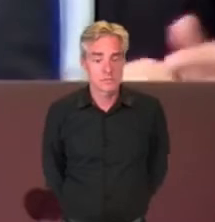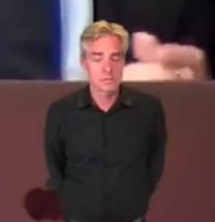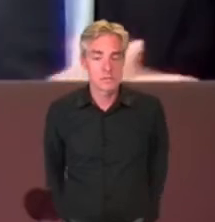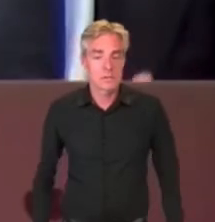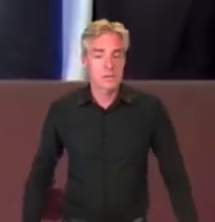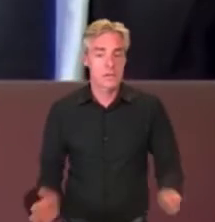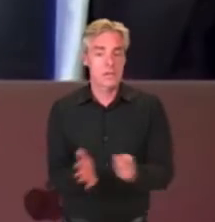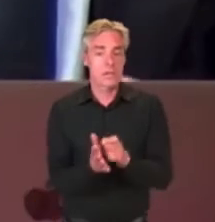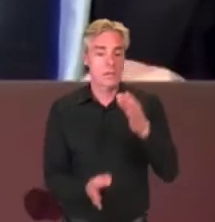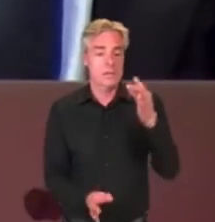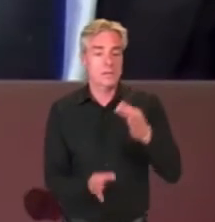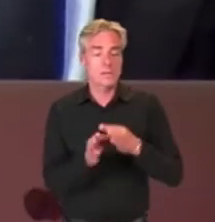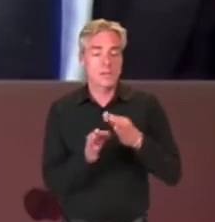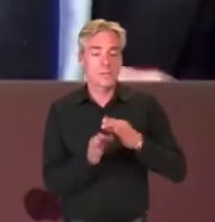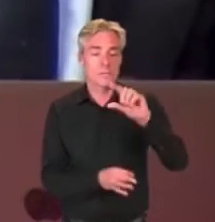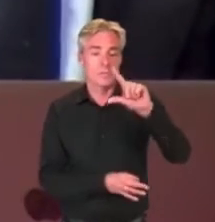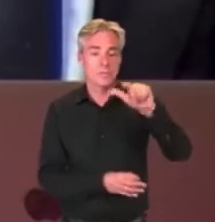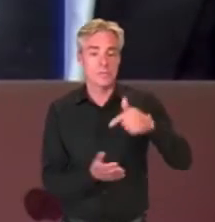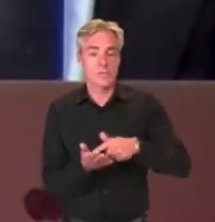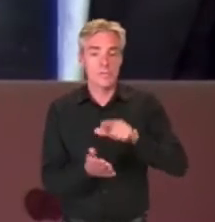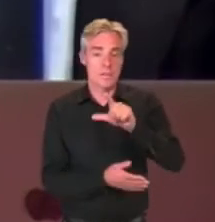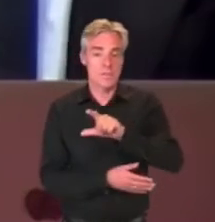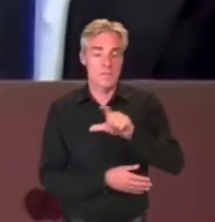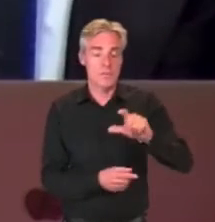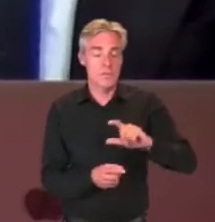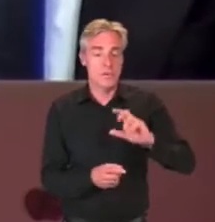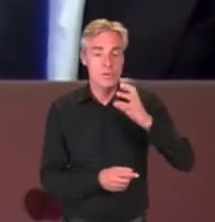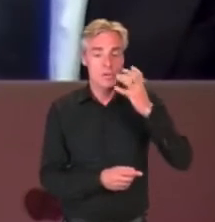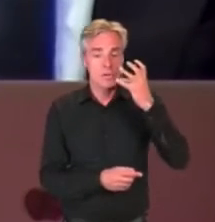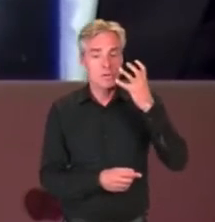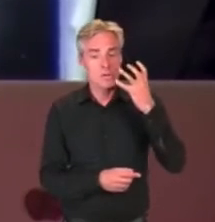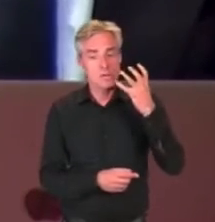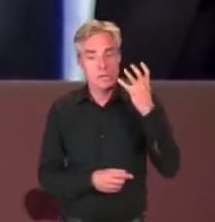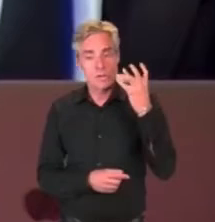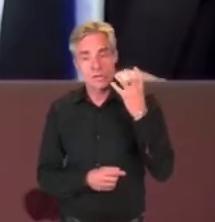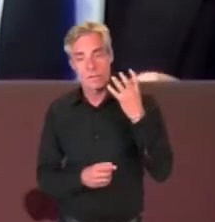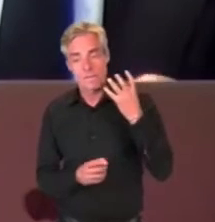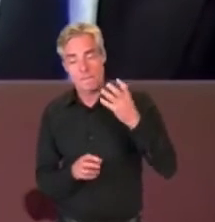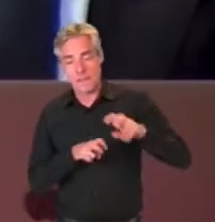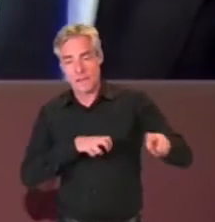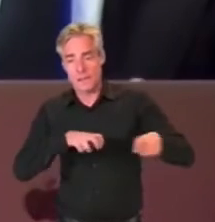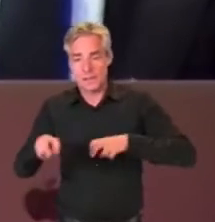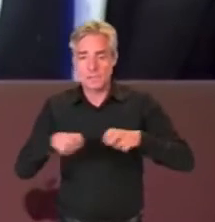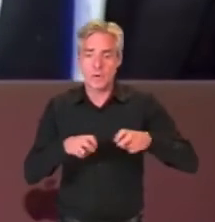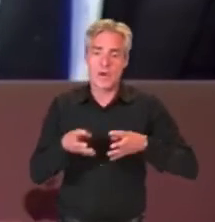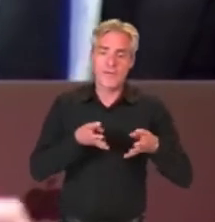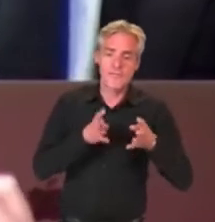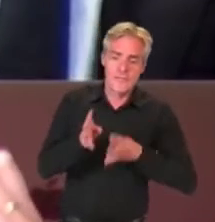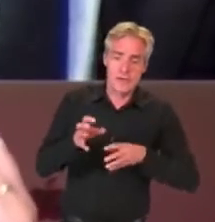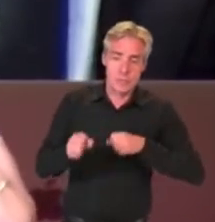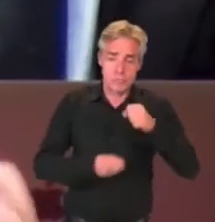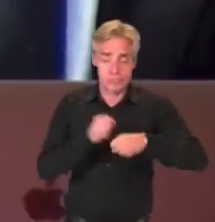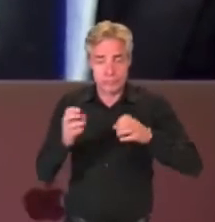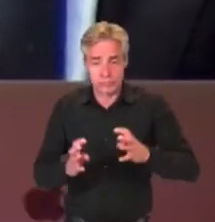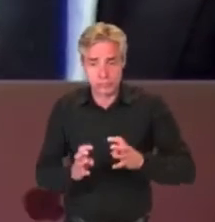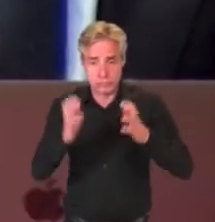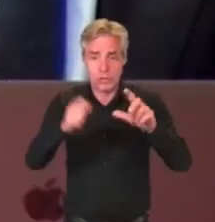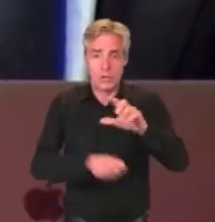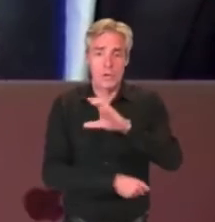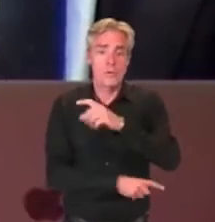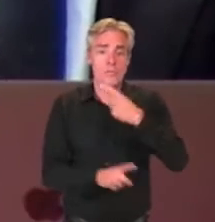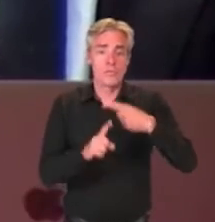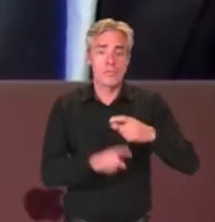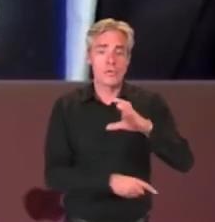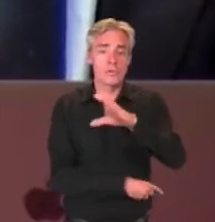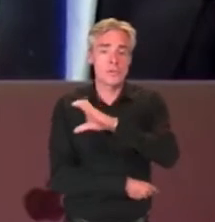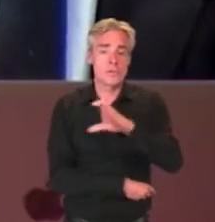septembre 2022, on l'a vu dans ce rapport, a battu des records en termes d'augmentation des déplacements à vélo, une augmentation de 180% mine de